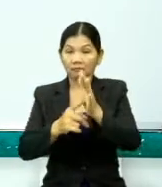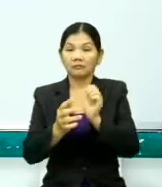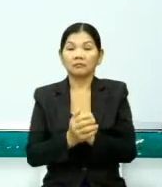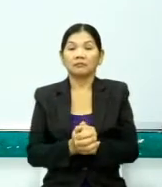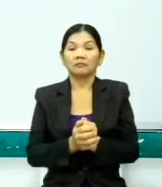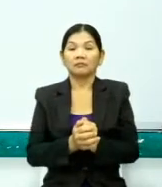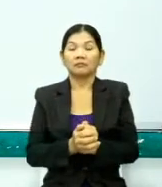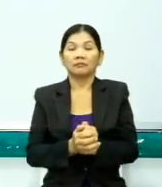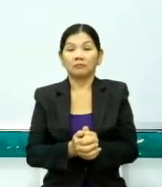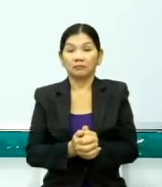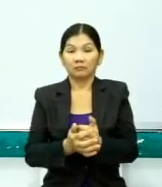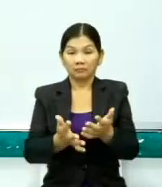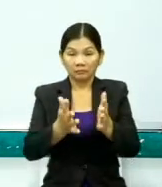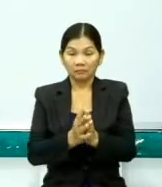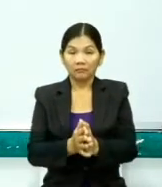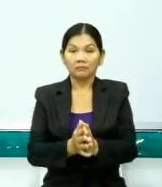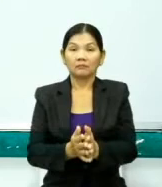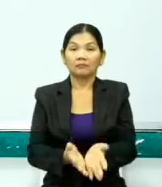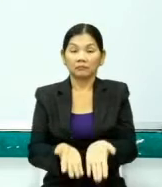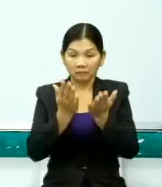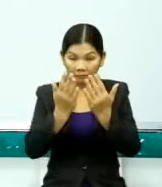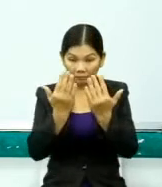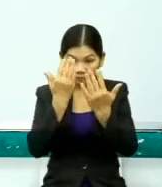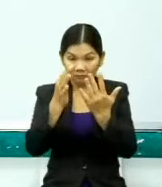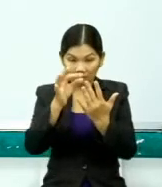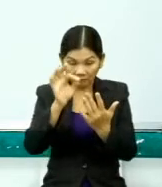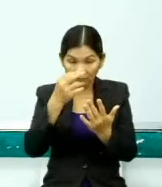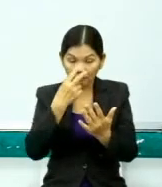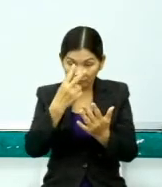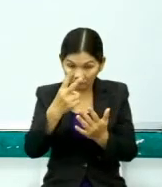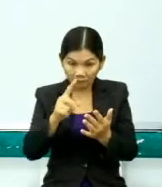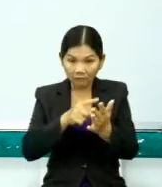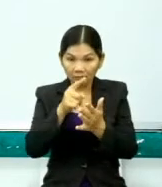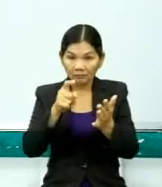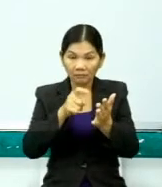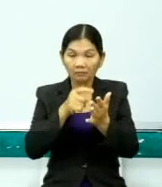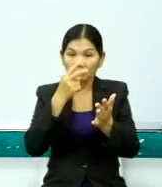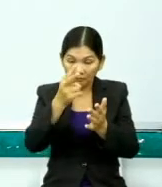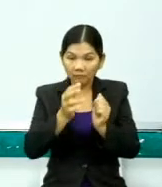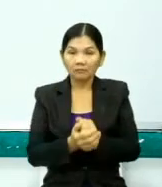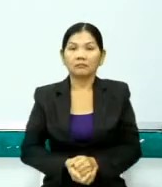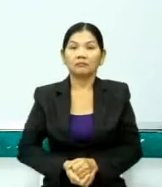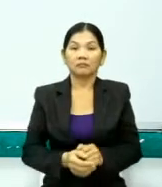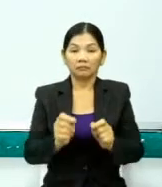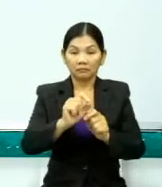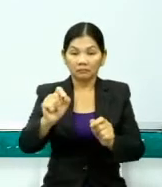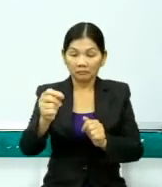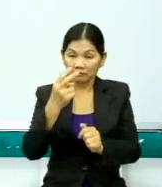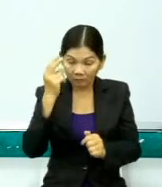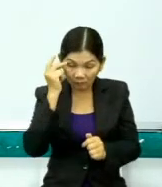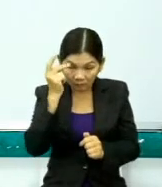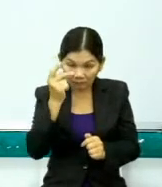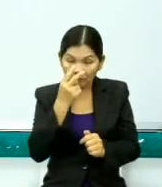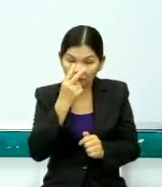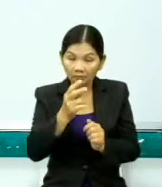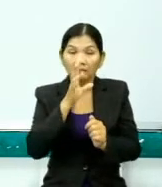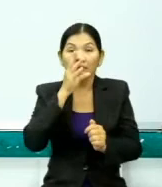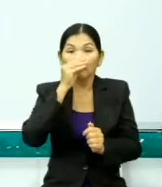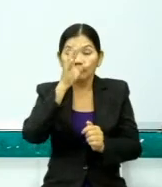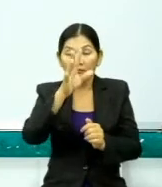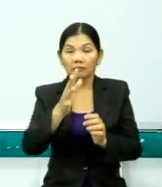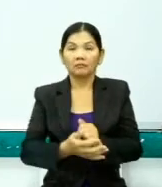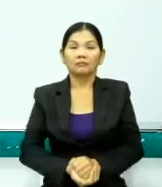ban chấm nhạc cừu. Tìm tập ở con mơ con nế. Chà, con môn nâng sơ xế, con trời cất hai nâng thải ban